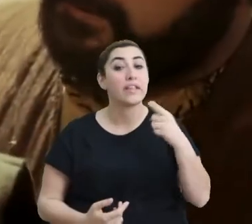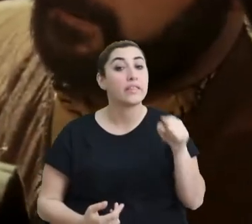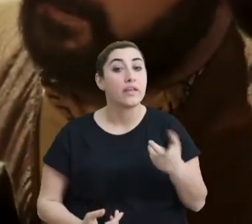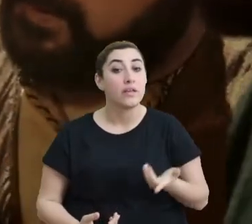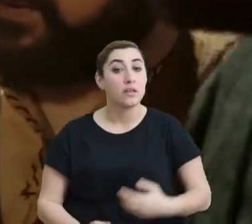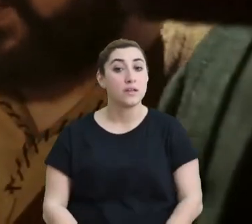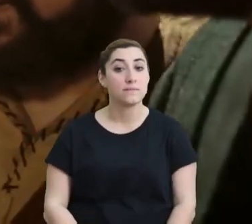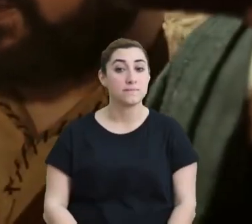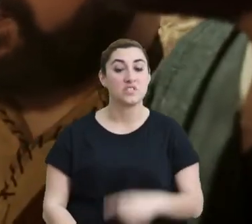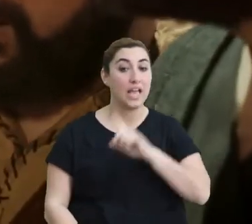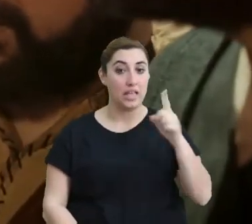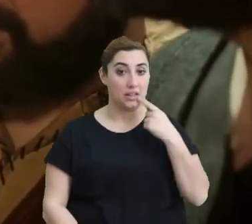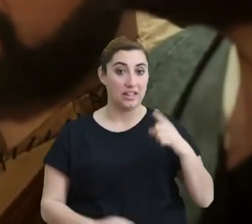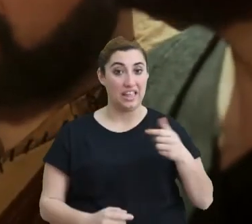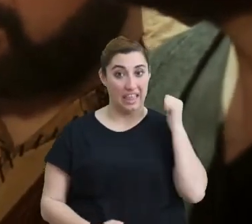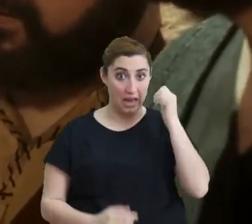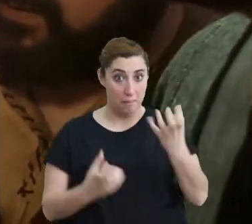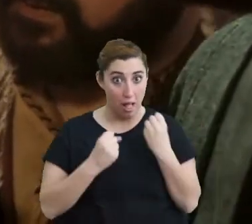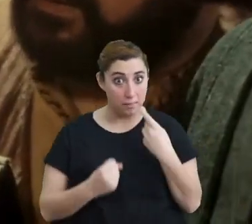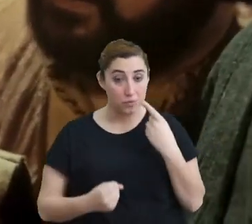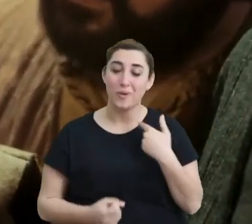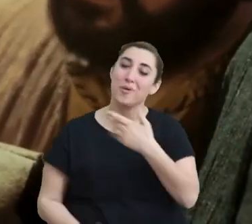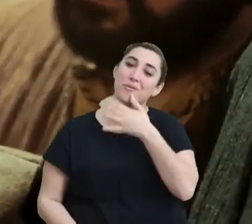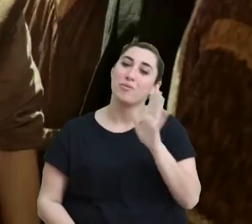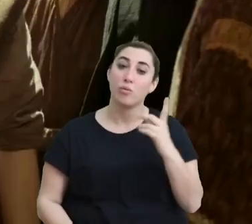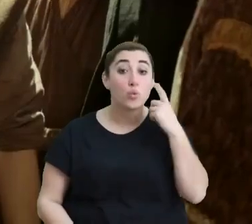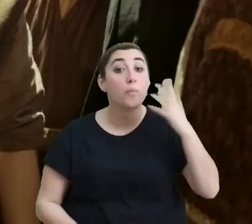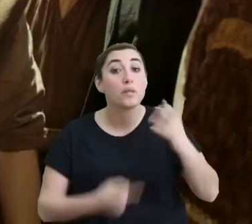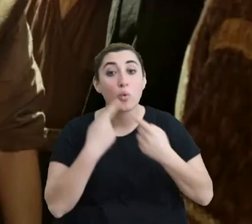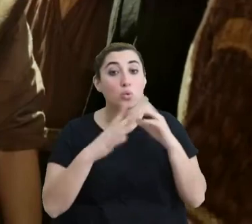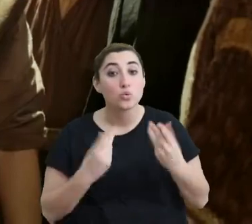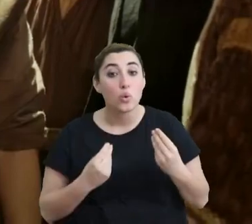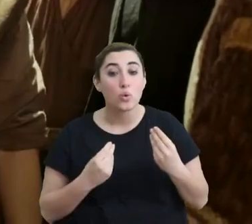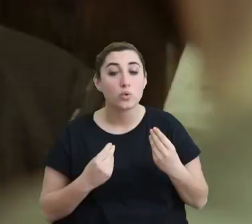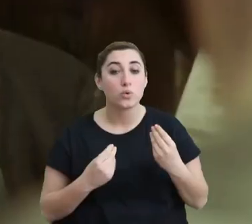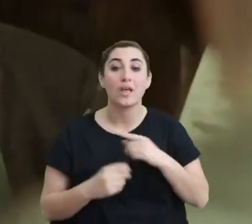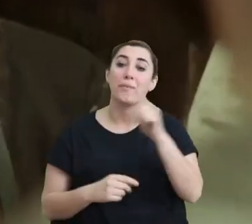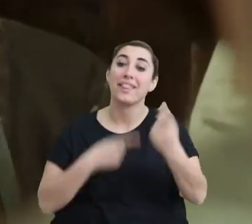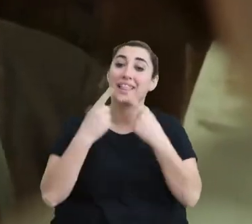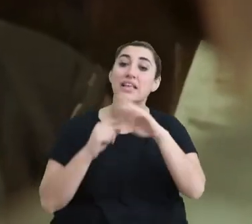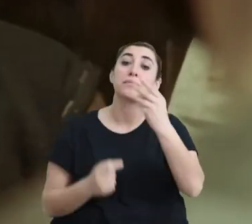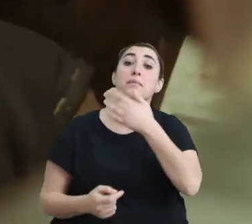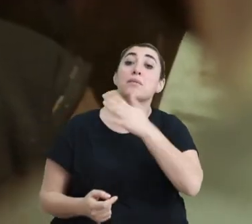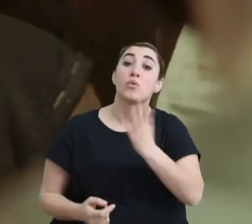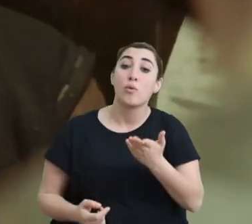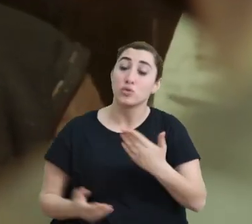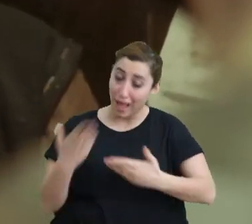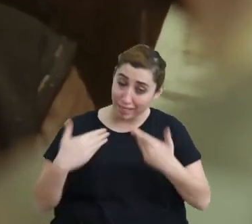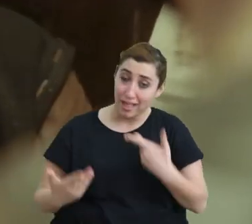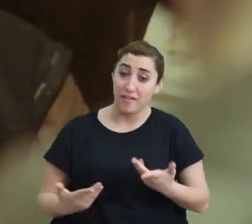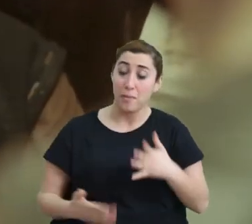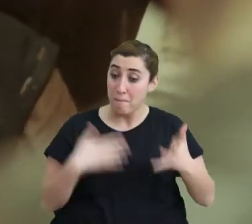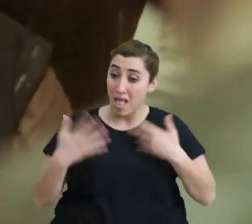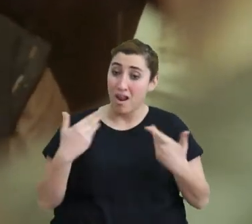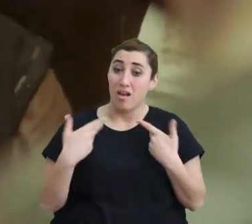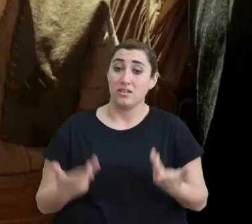Yendecan? İtirazını geri mi al der? Bilmem. Duymadın mı konuşurlarken? Dervişhan'ın dediklerini de mi bilmez? Anlat hele.